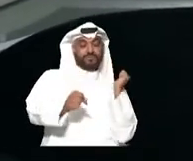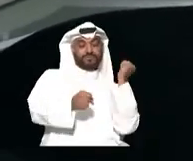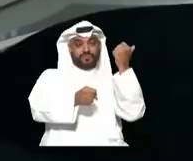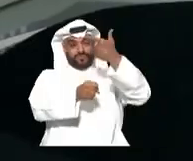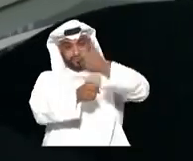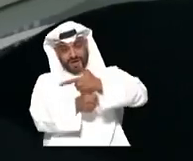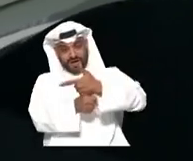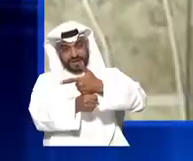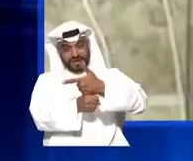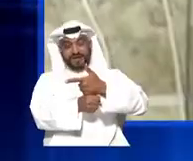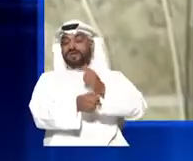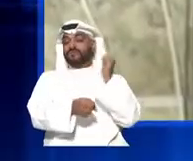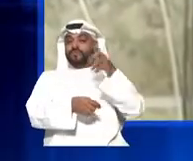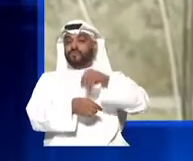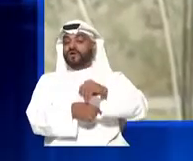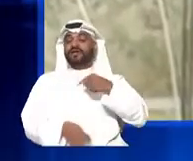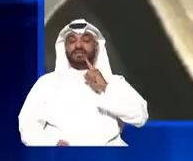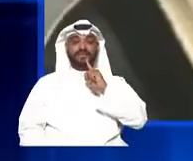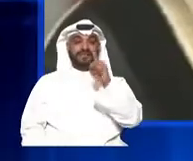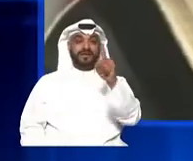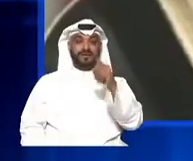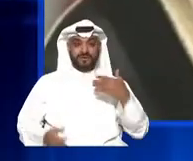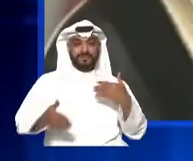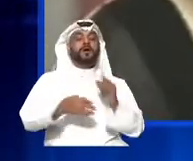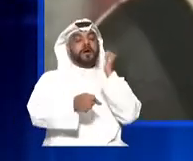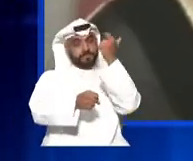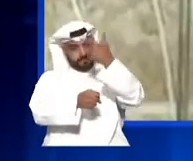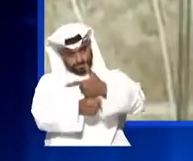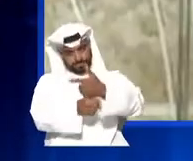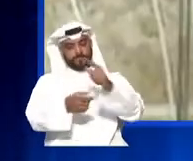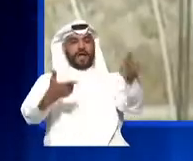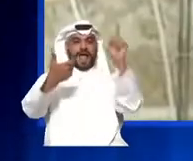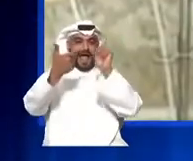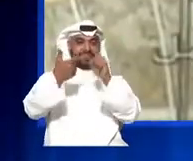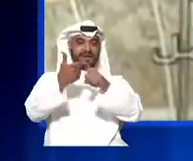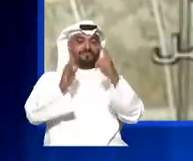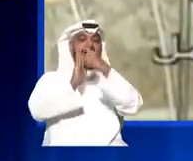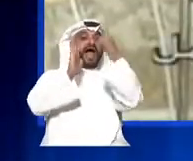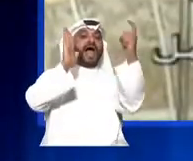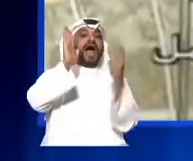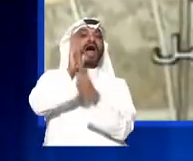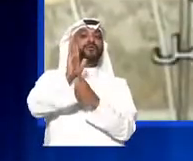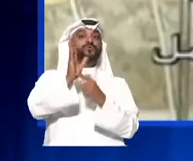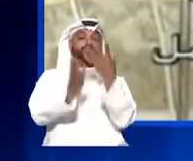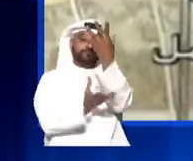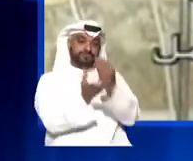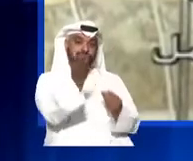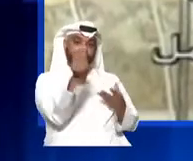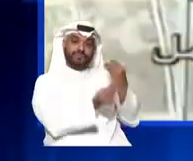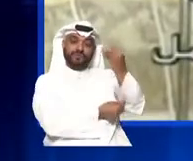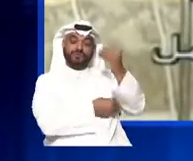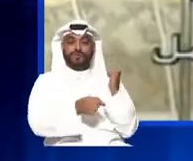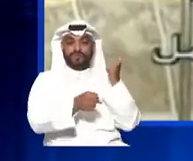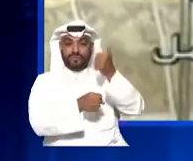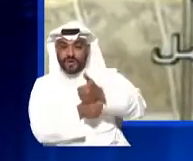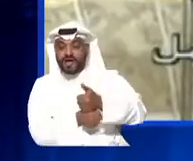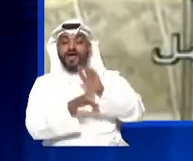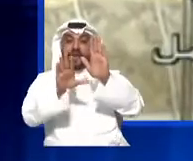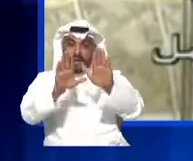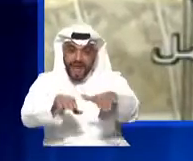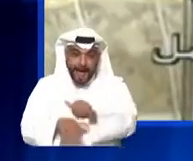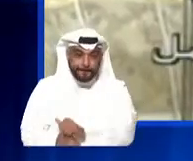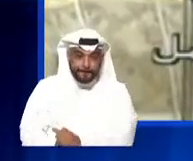خلال سنة من تولي الحكم، تولى أيضا قانون توارث الإمارة ينص على ذلك، وبالتالي هو